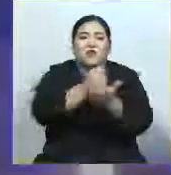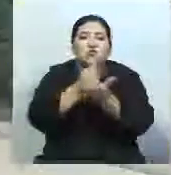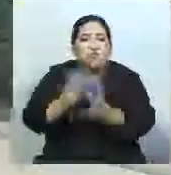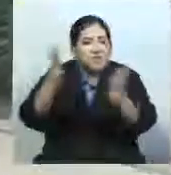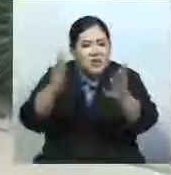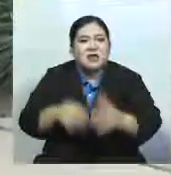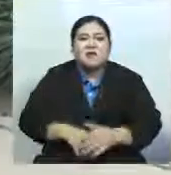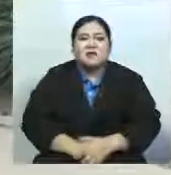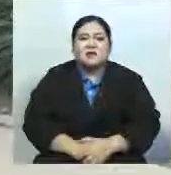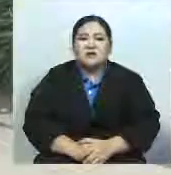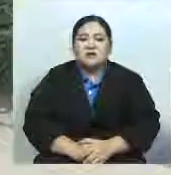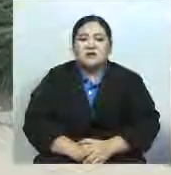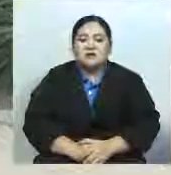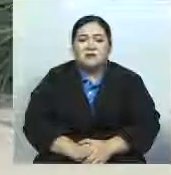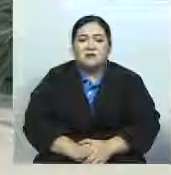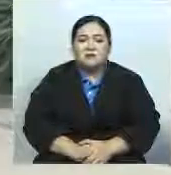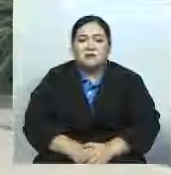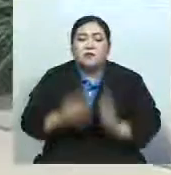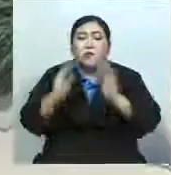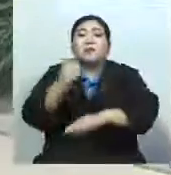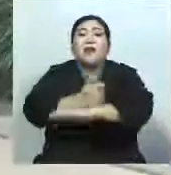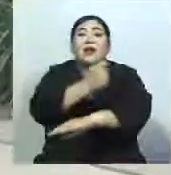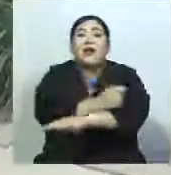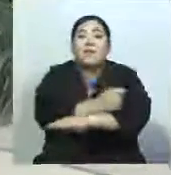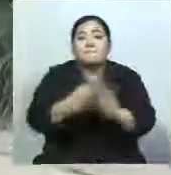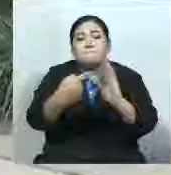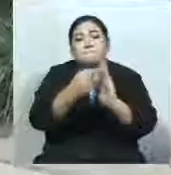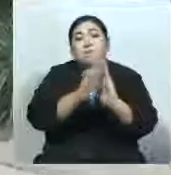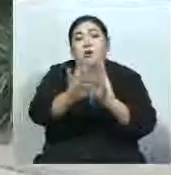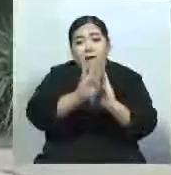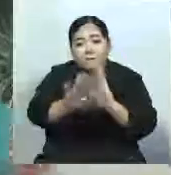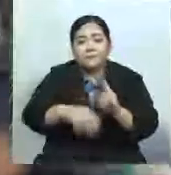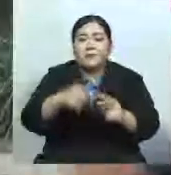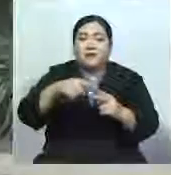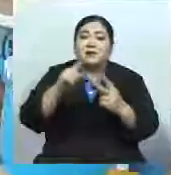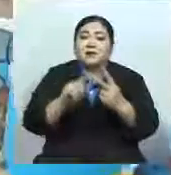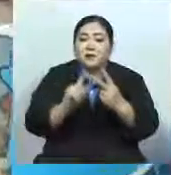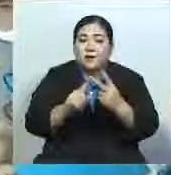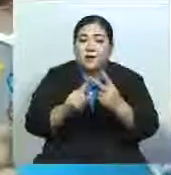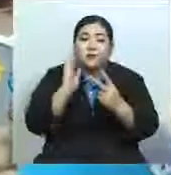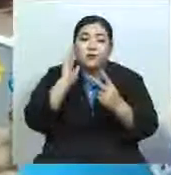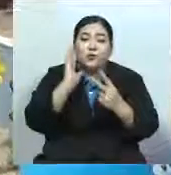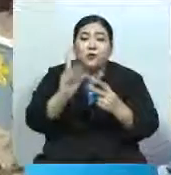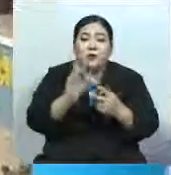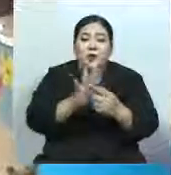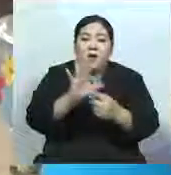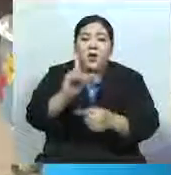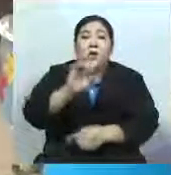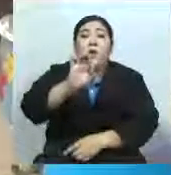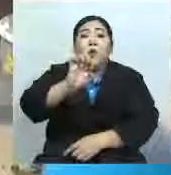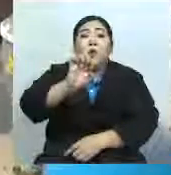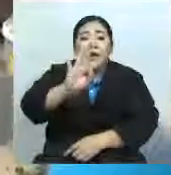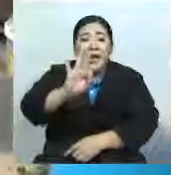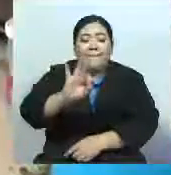นางมาลัยอ่อนหิรัญญรัตน์แรงงานจังหวัดบุรีรัมย์พร้อมด้วยนายชูชีพทวินวิทยานนท์จัดหาง